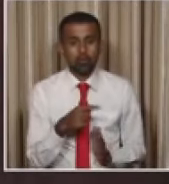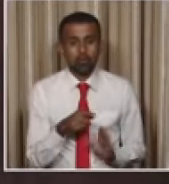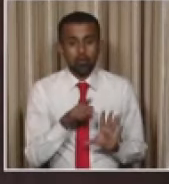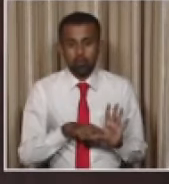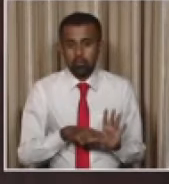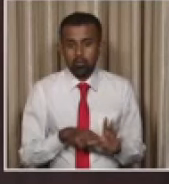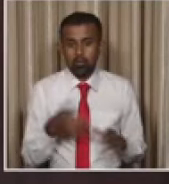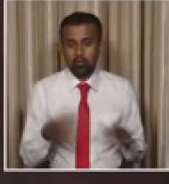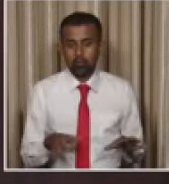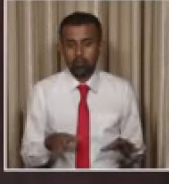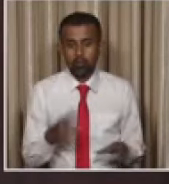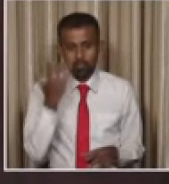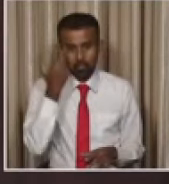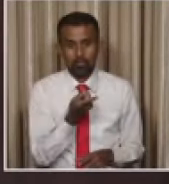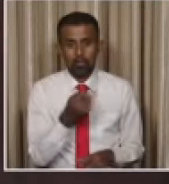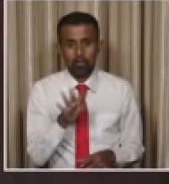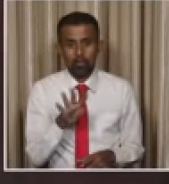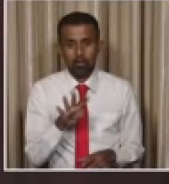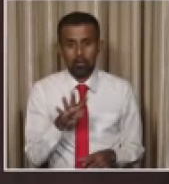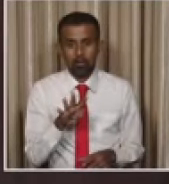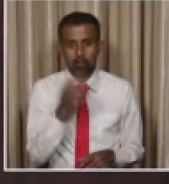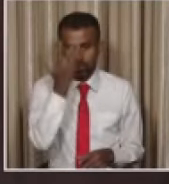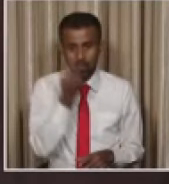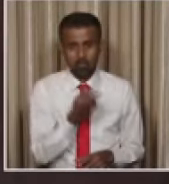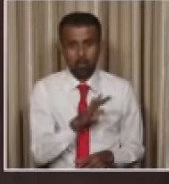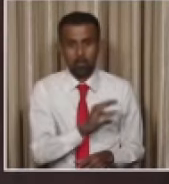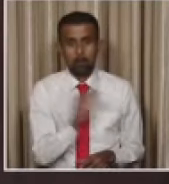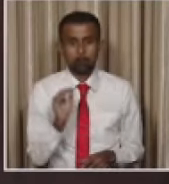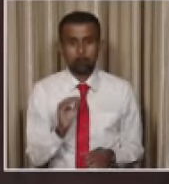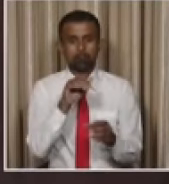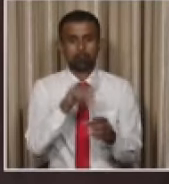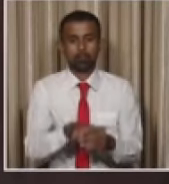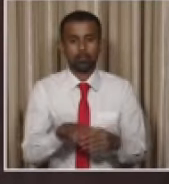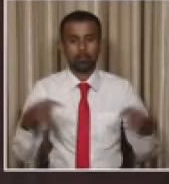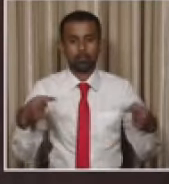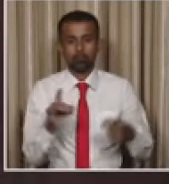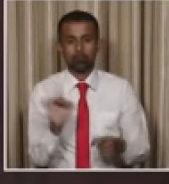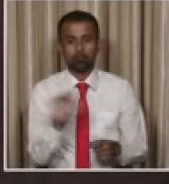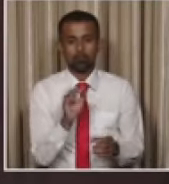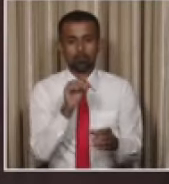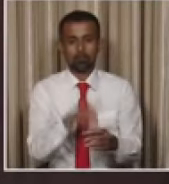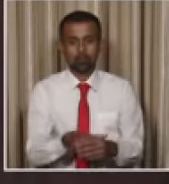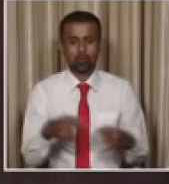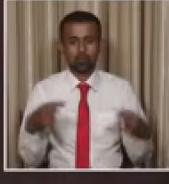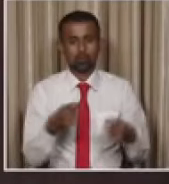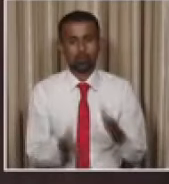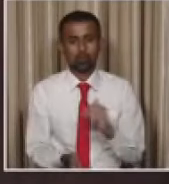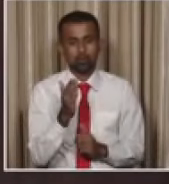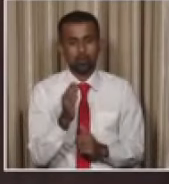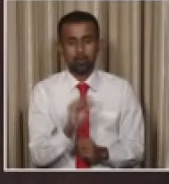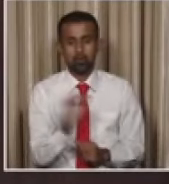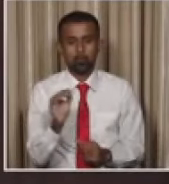කළා දින 14ක් ඒ දින 14න් පස්සේ දානවා යුද්ධයට කෙලින්. දැන් යුද්ධයට ගියන් පස්සේ එයාට සිද්ධ